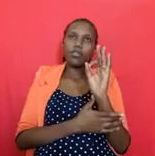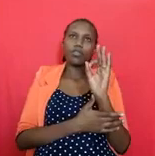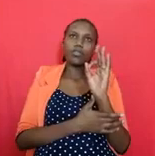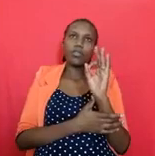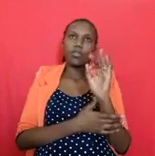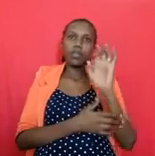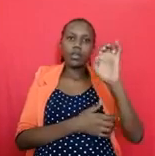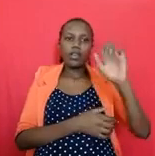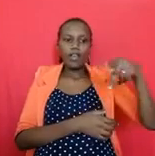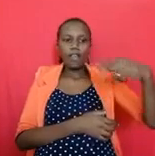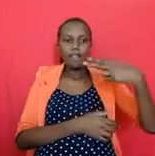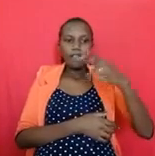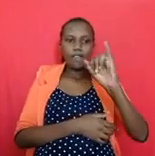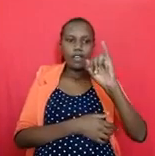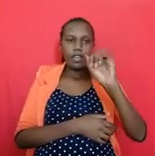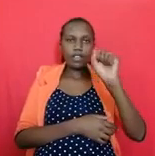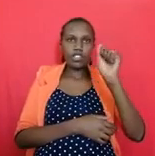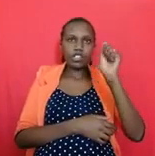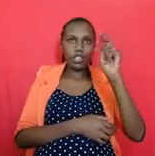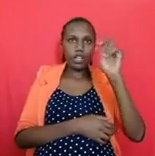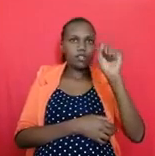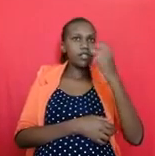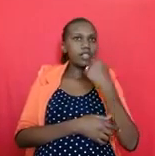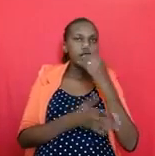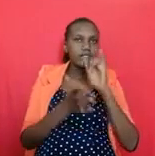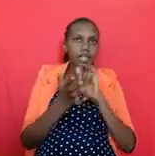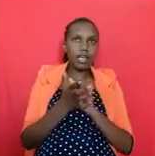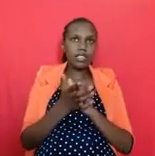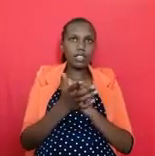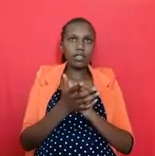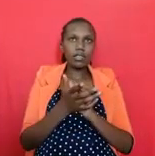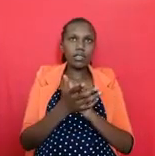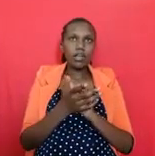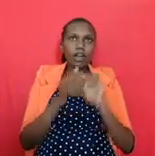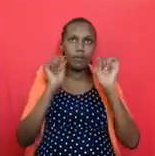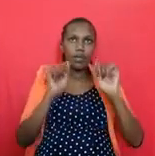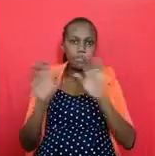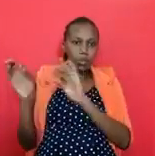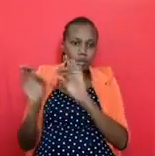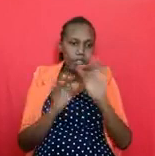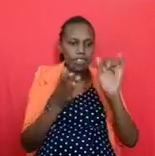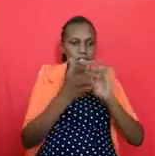wa Efeso 4 ikoiga atiriri nigetha